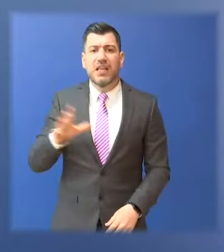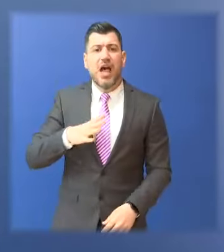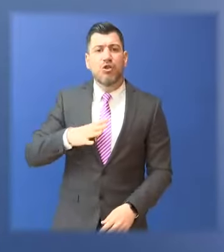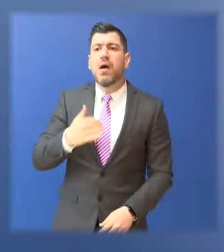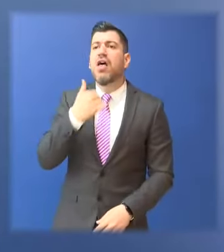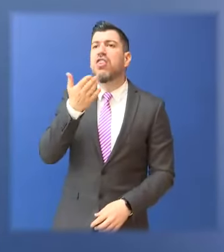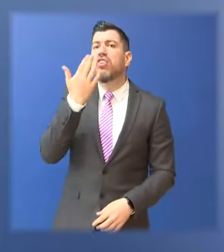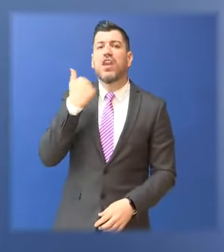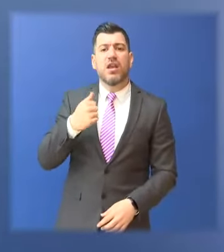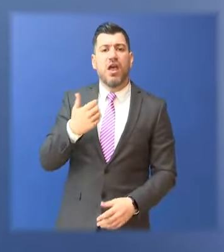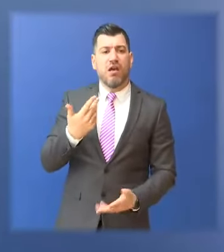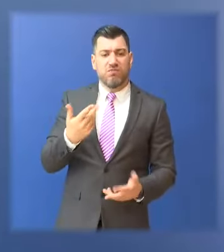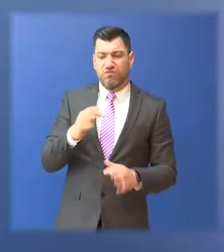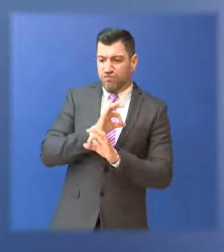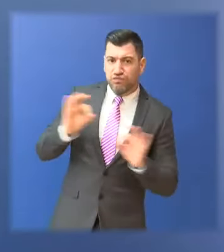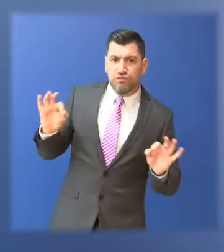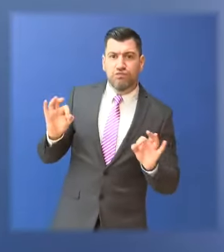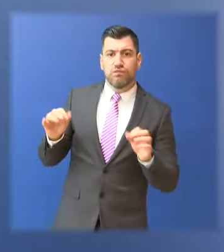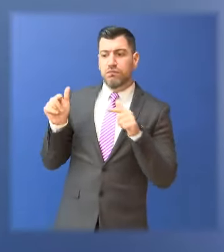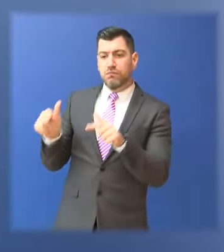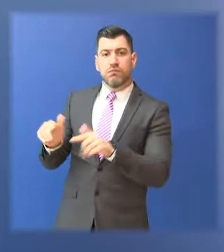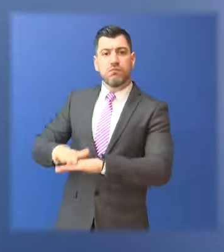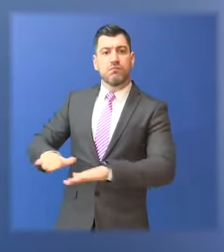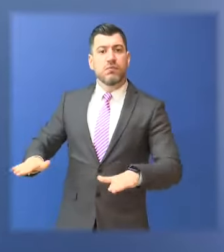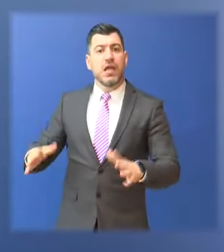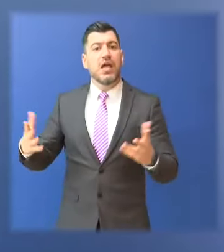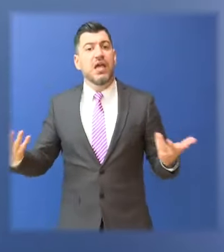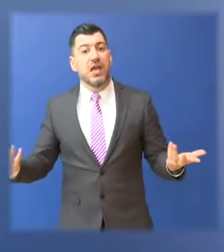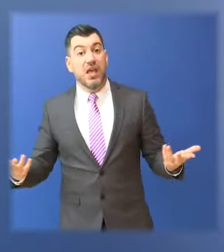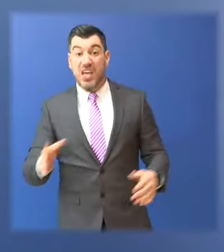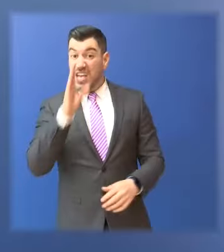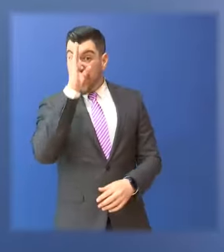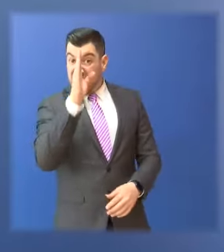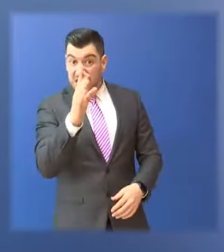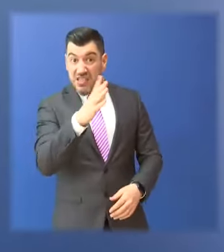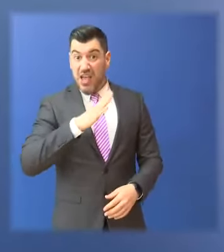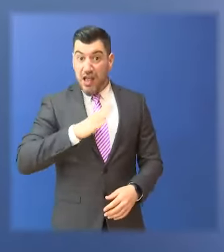όλοι όσοι είναι ετερόφιλοι είναι απριόρι κατάλληλοι,